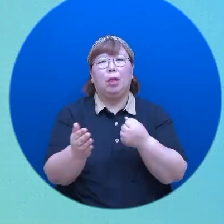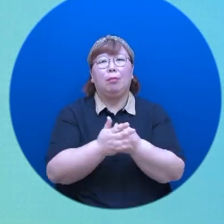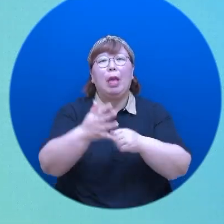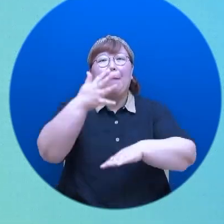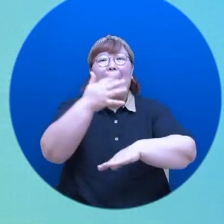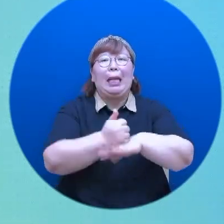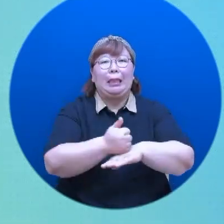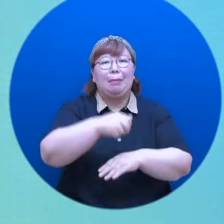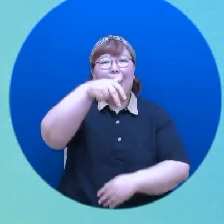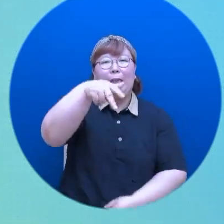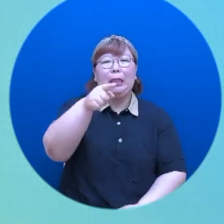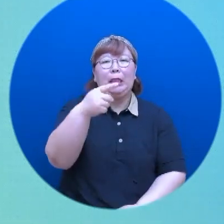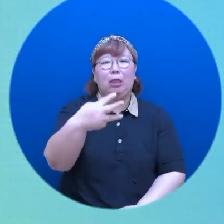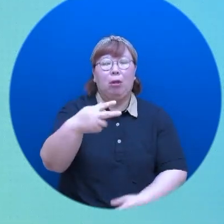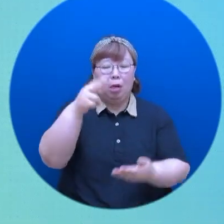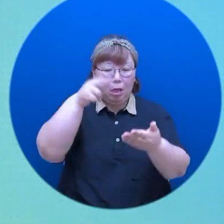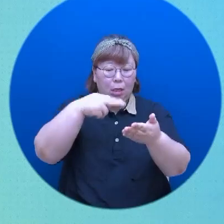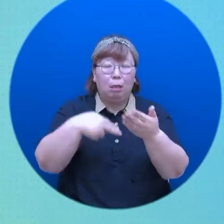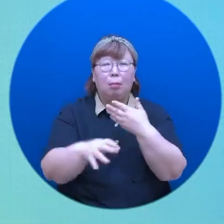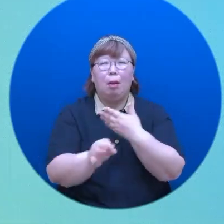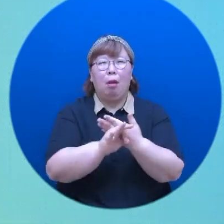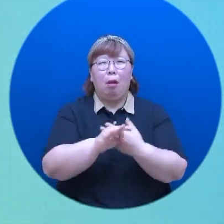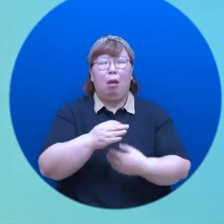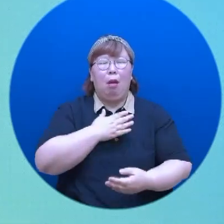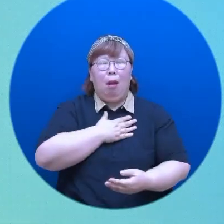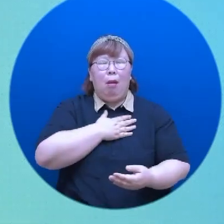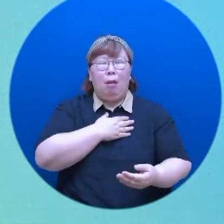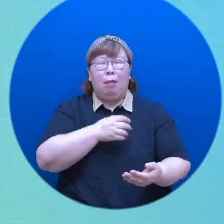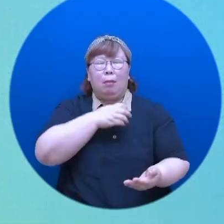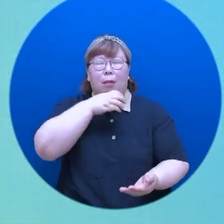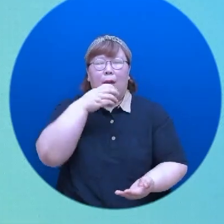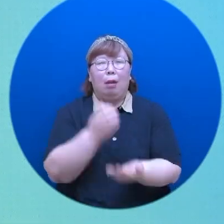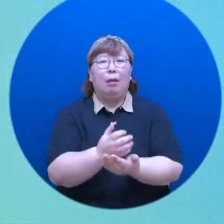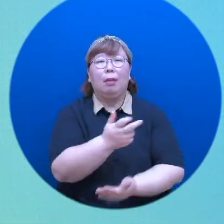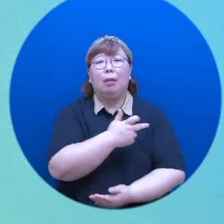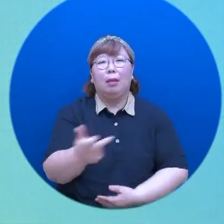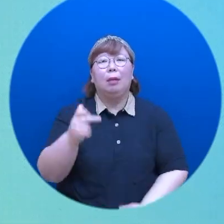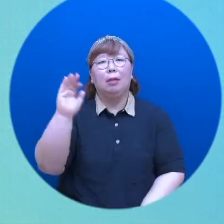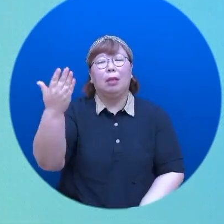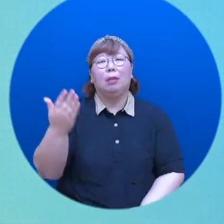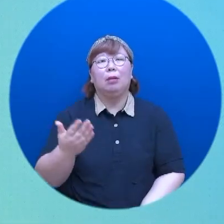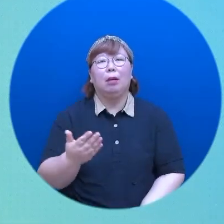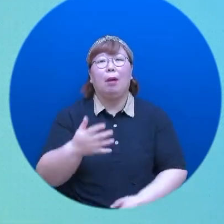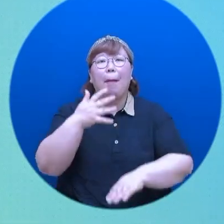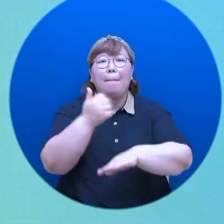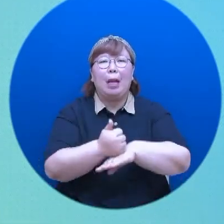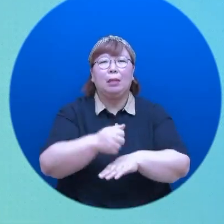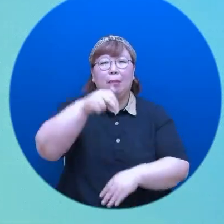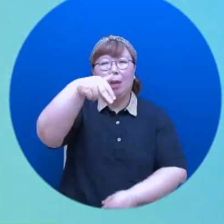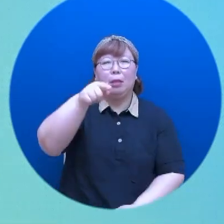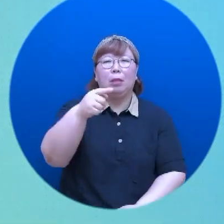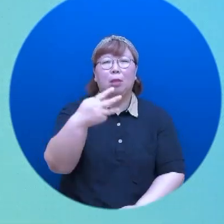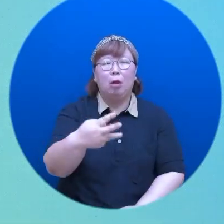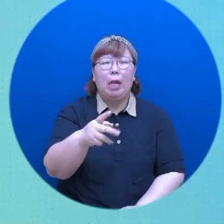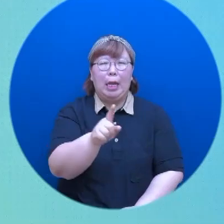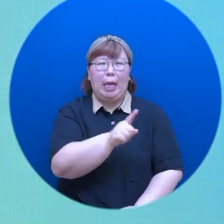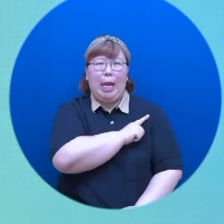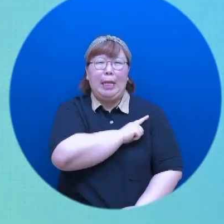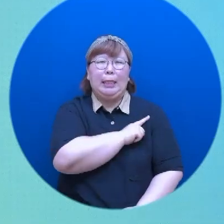더 감정이 고조되어지고 감정이 클라이막스로 향해 가면서 마지막 절에서